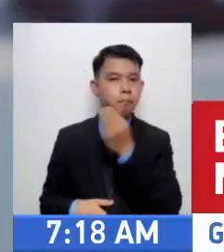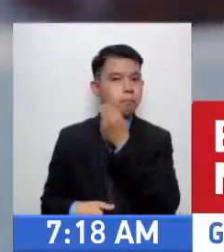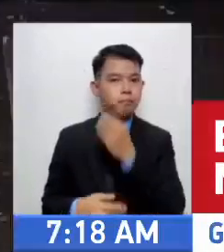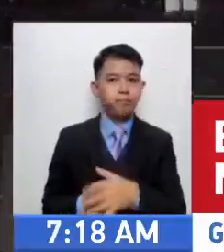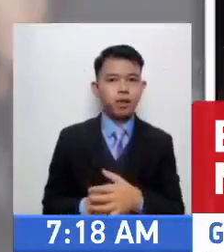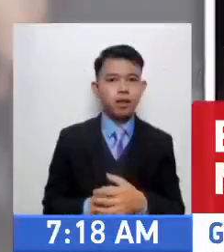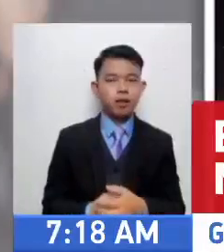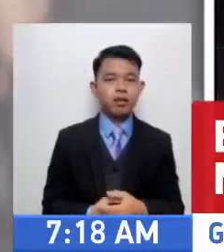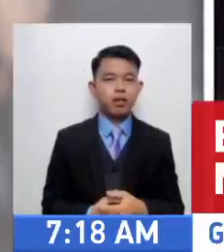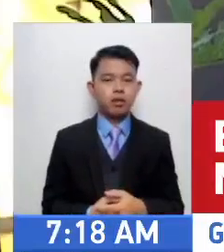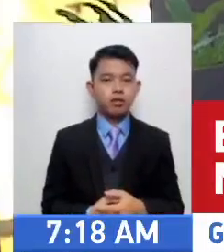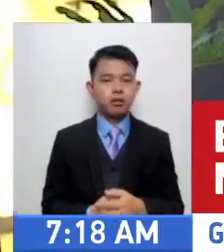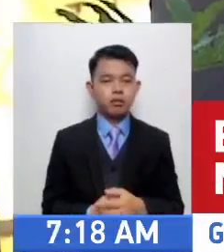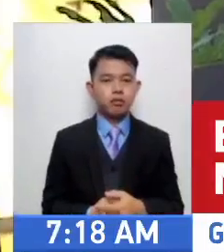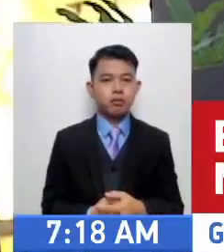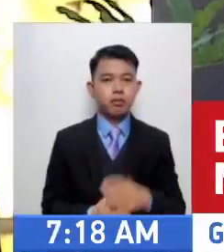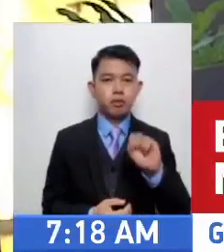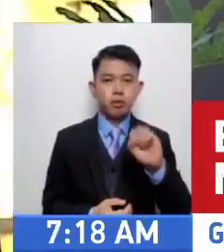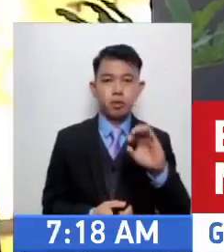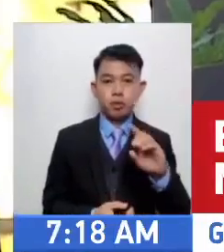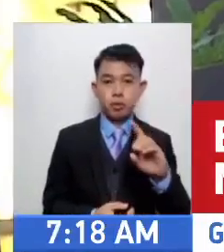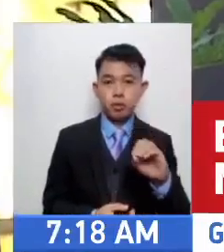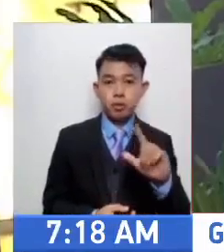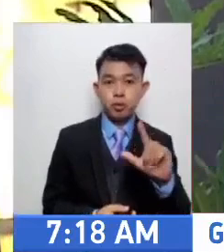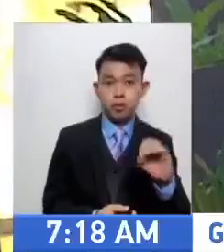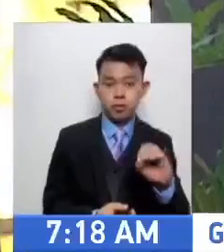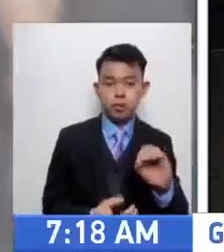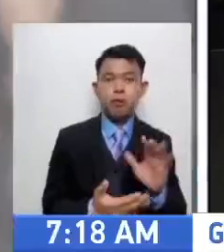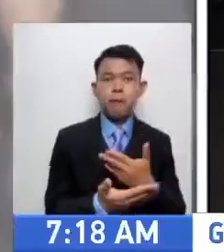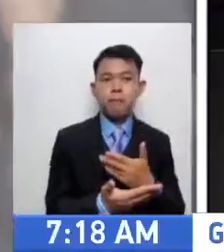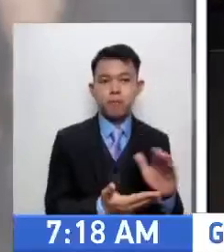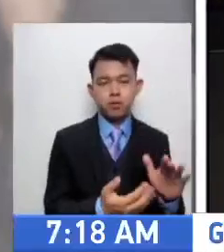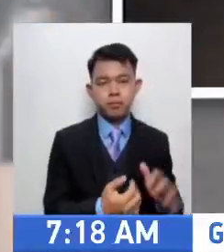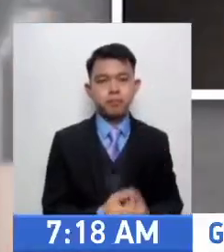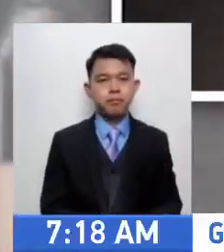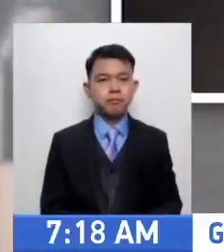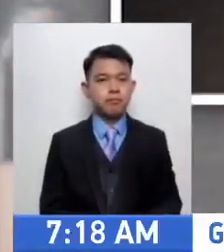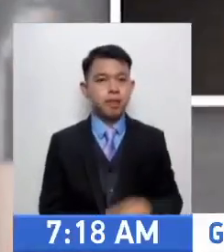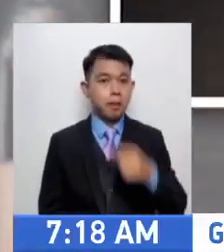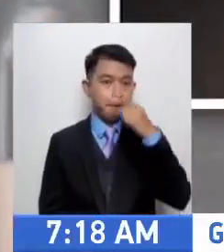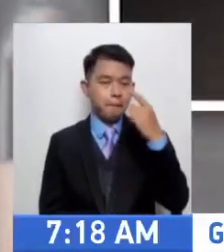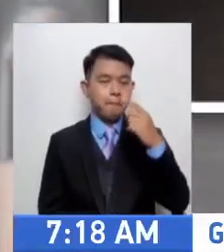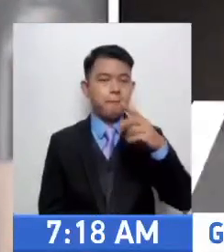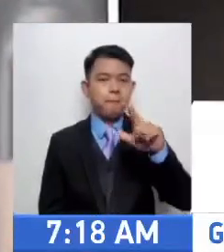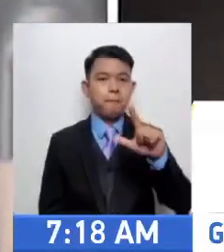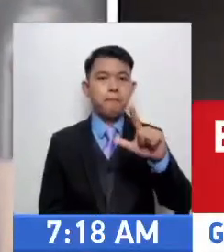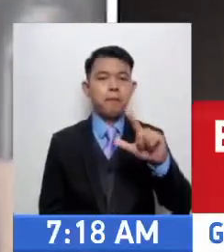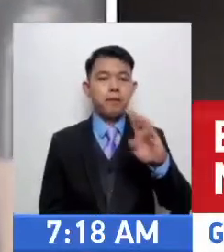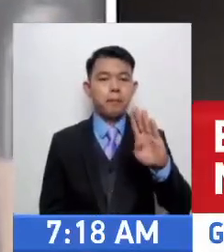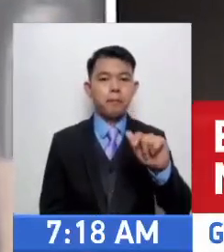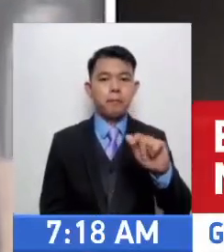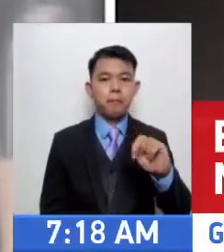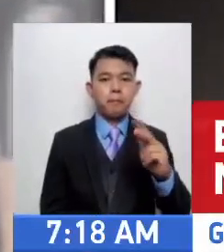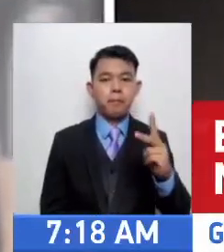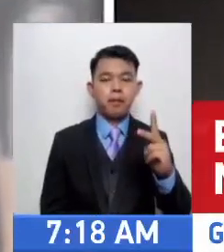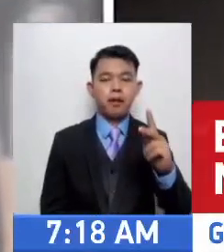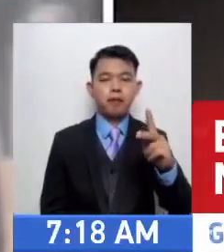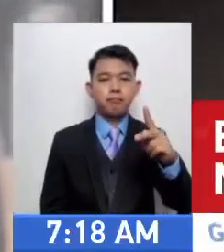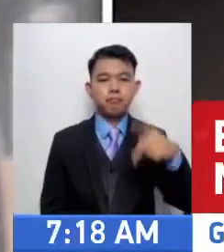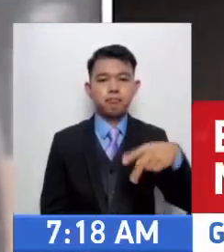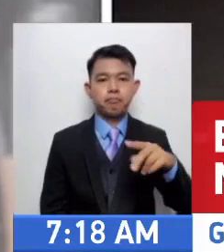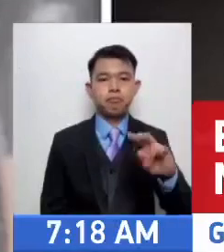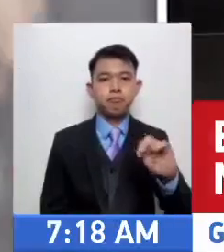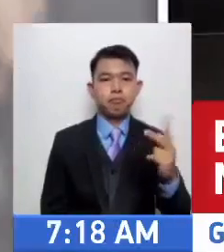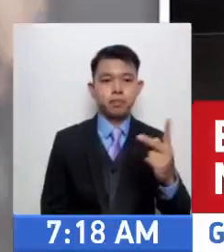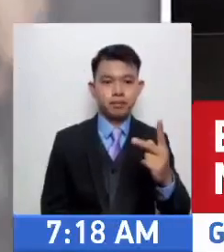March 31st. Speaking of Blackpink, may binubuo raw na collab ang grupo kasama ang American singer na si Lady Gaga. Wow!